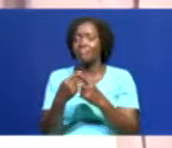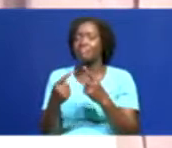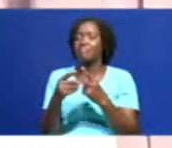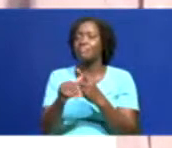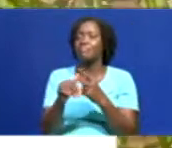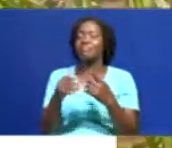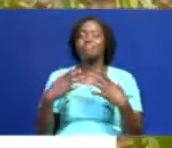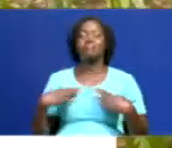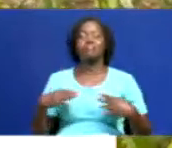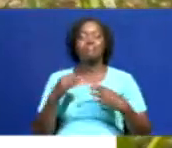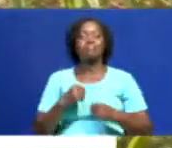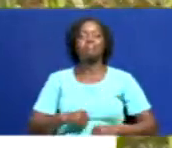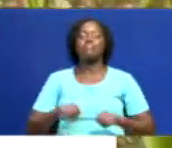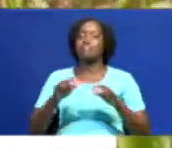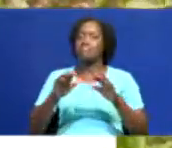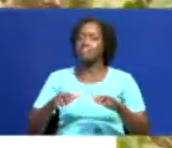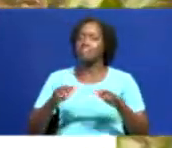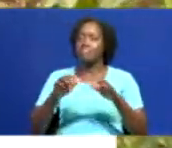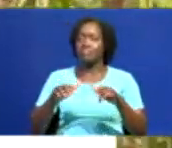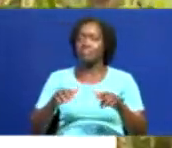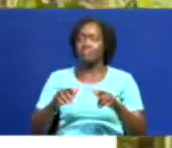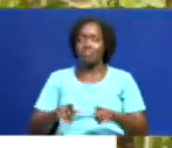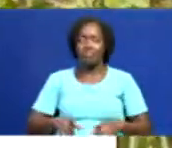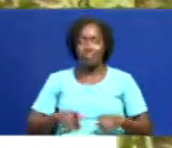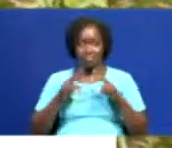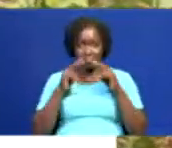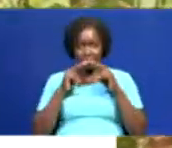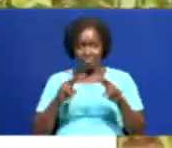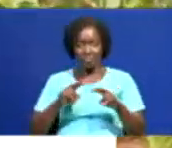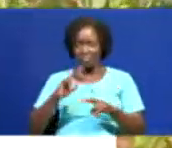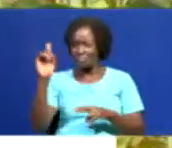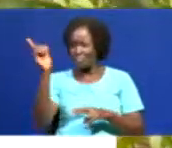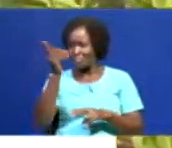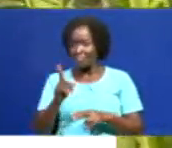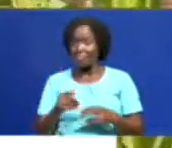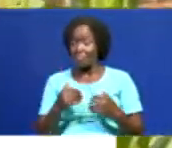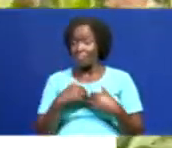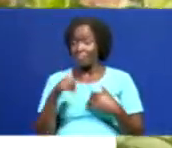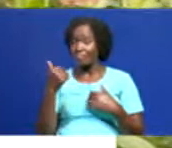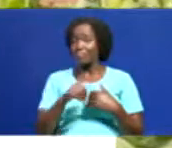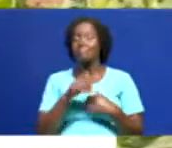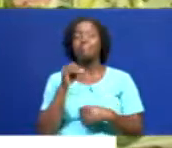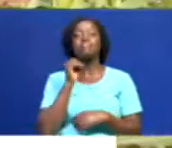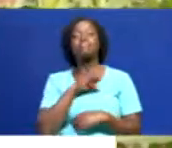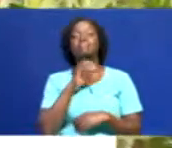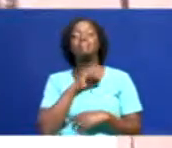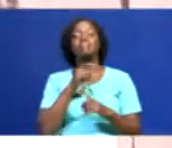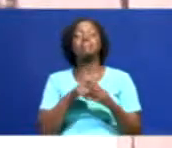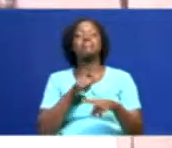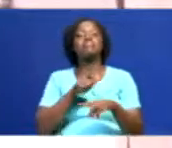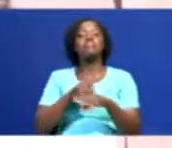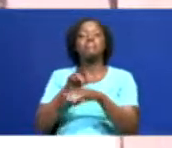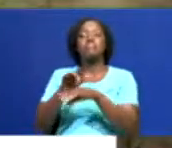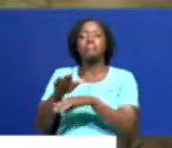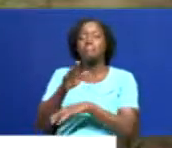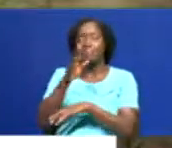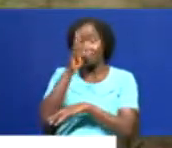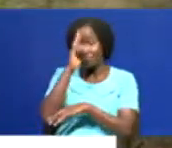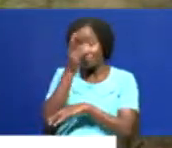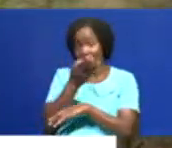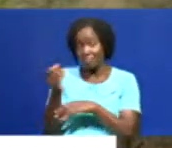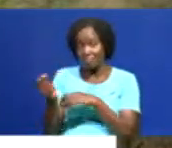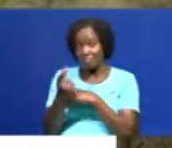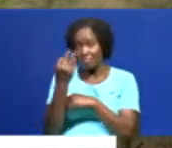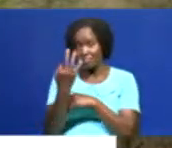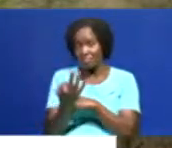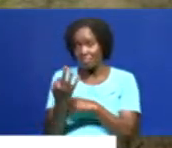these people have been able to farm and live in peace, and we've never had any incidents from the time we deployed here in March. Shughuli hiyo